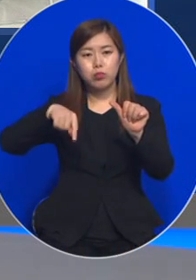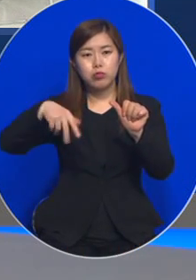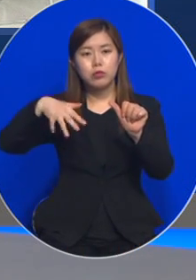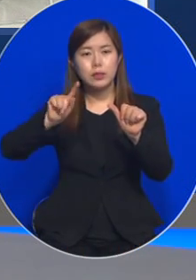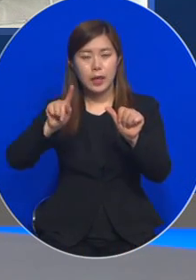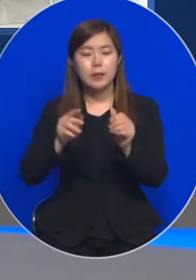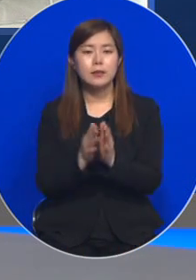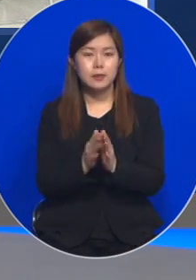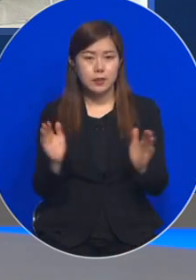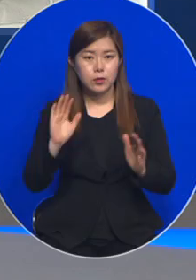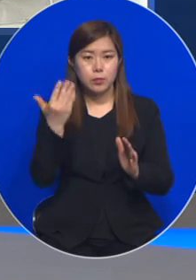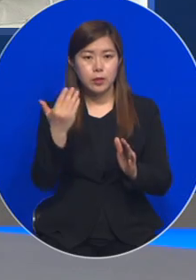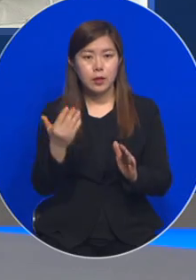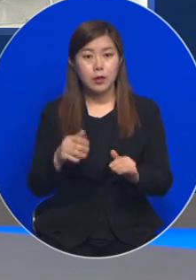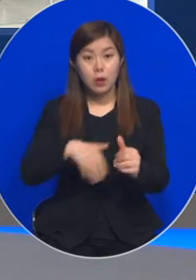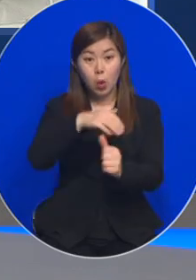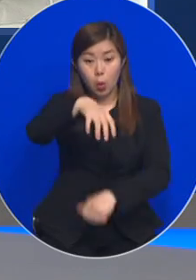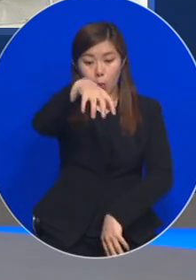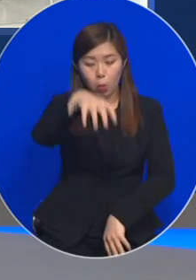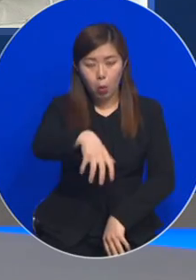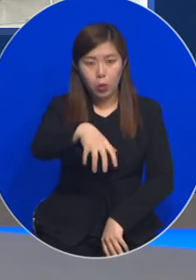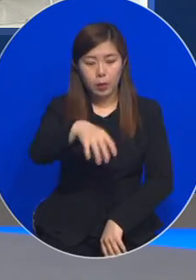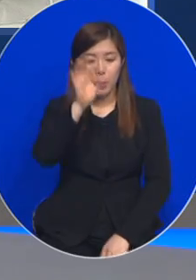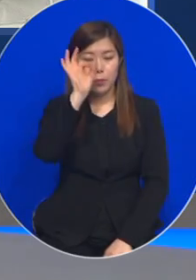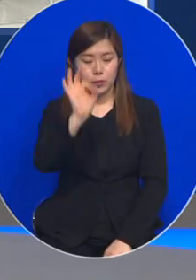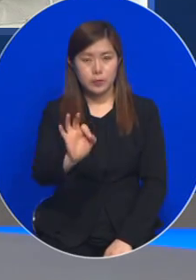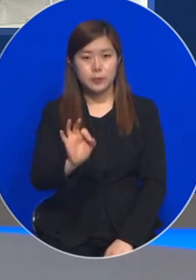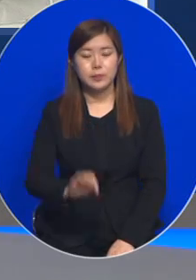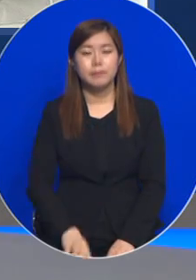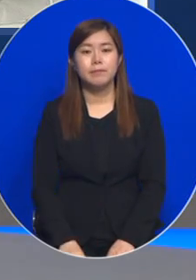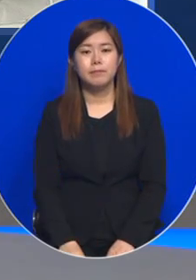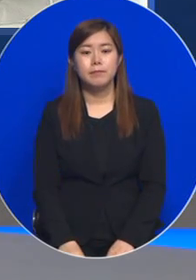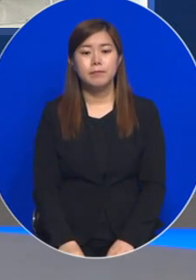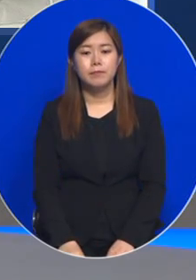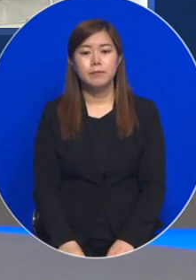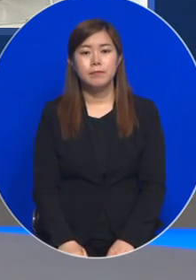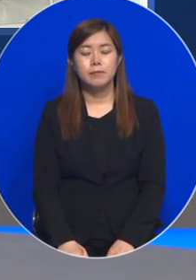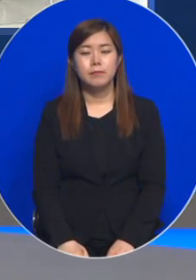5 시행 되는데요 신청 현장을 이수복 기자가 다녀왔습니다